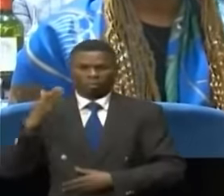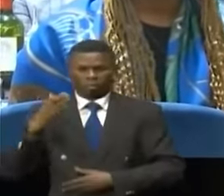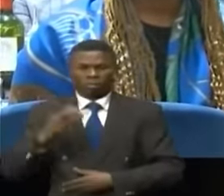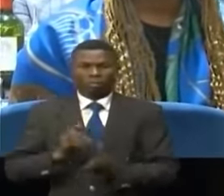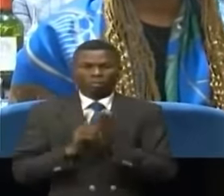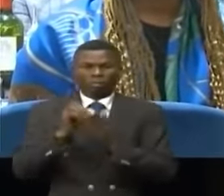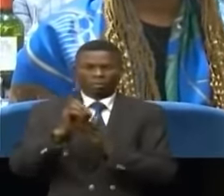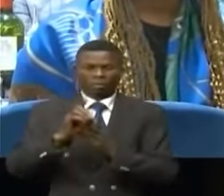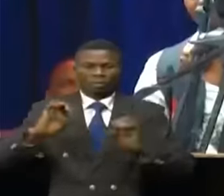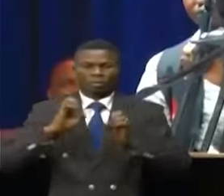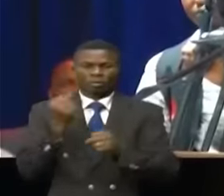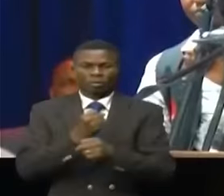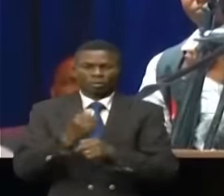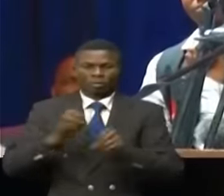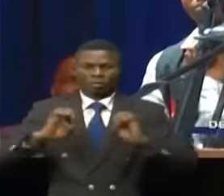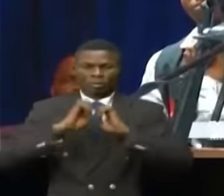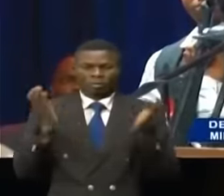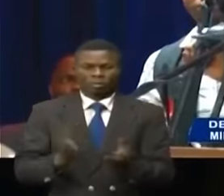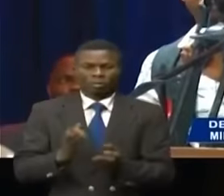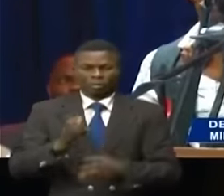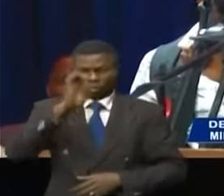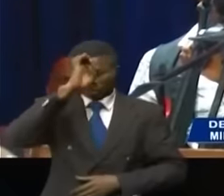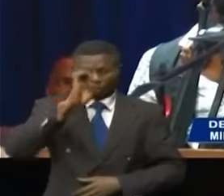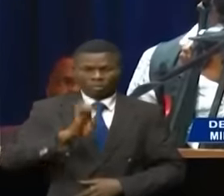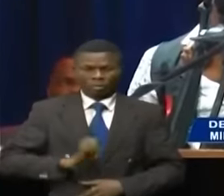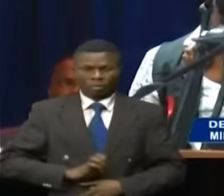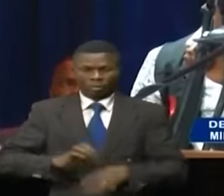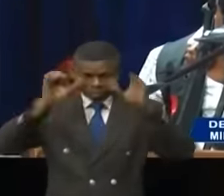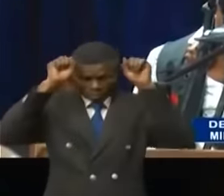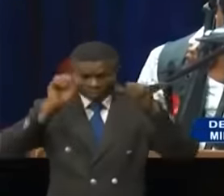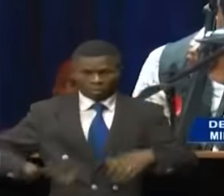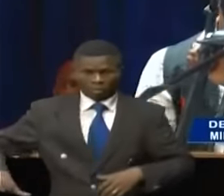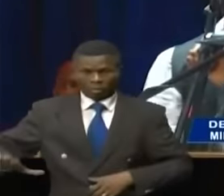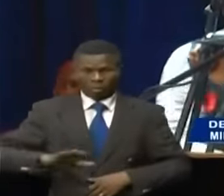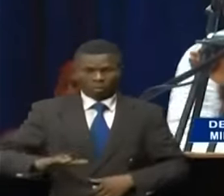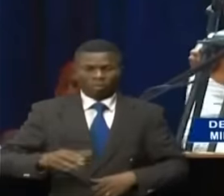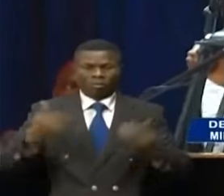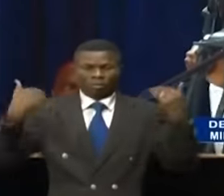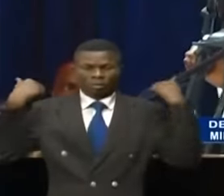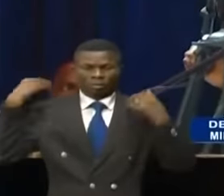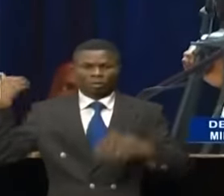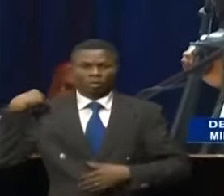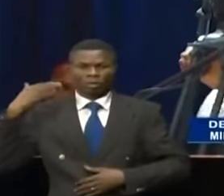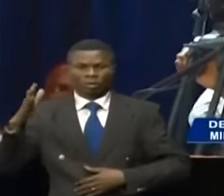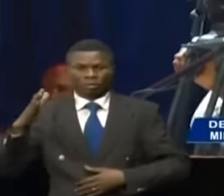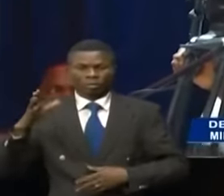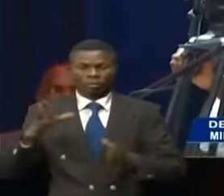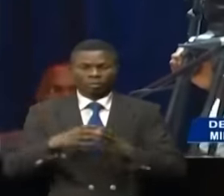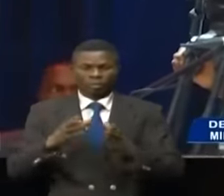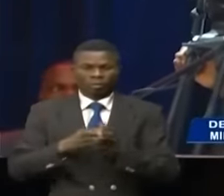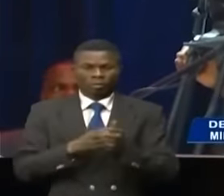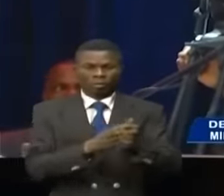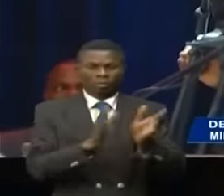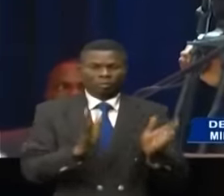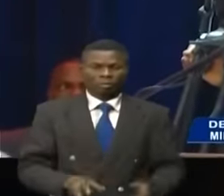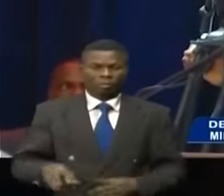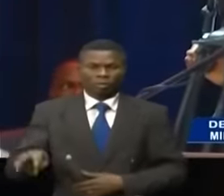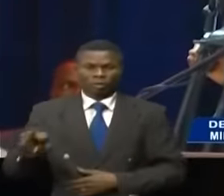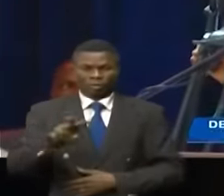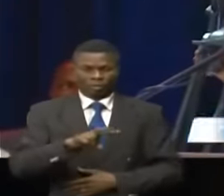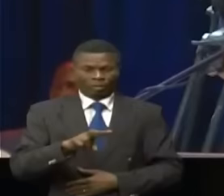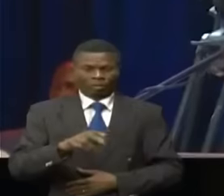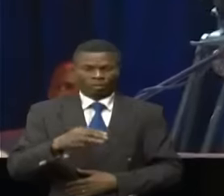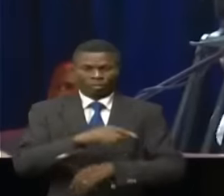l'entrepreneuriat. Excellences, Monsieur le Président de la République, chef de l'État, sous votre leadership,